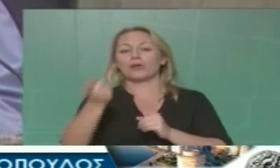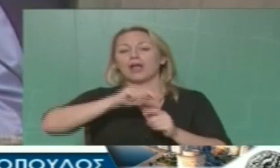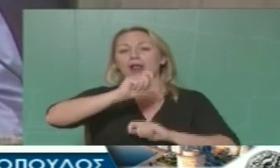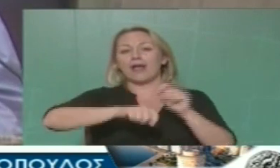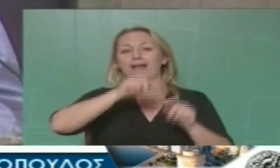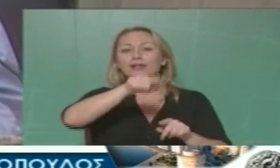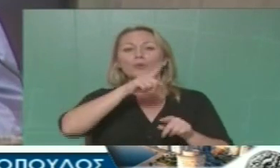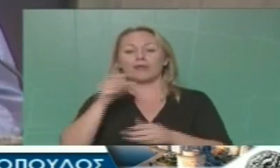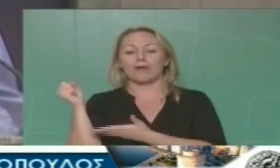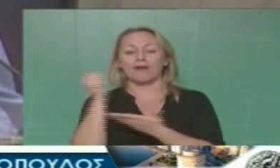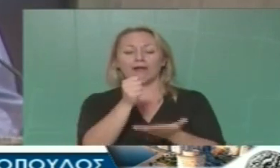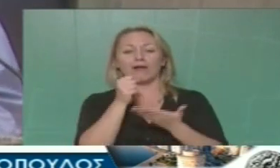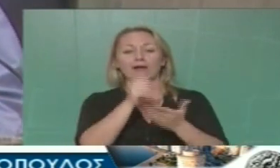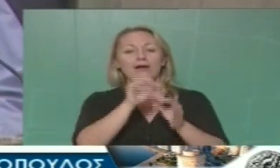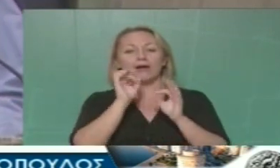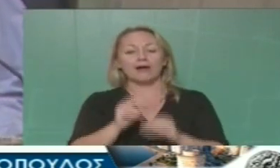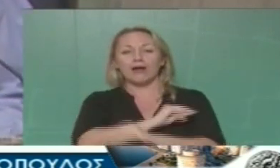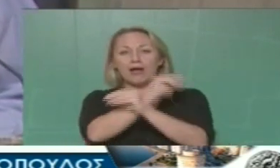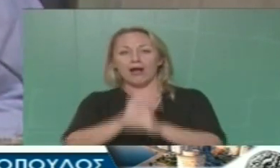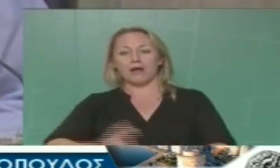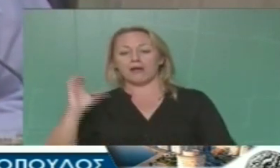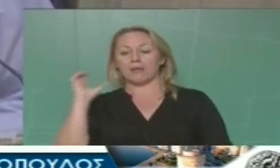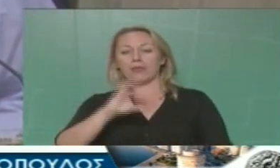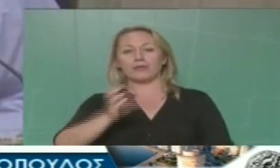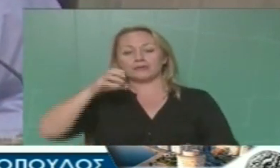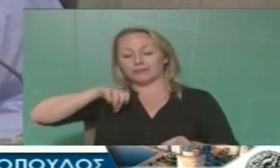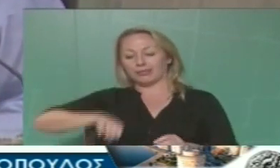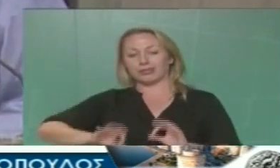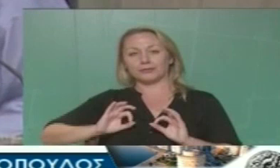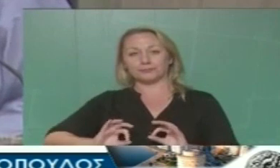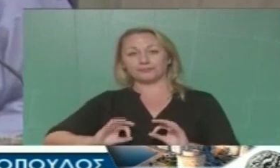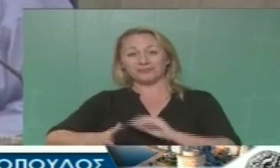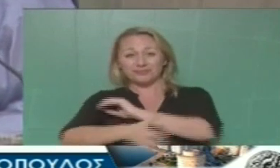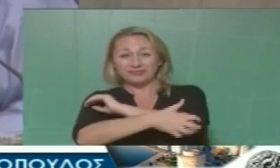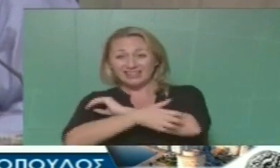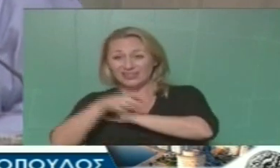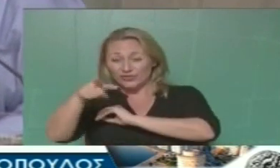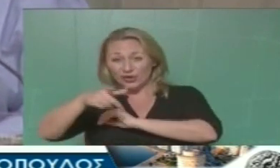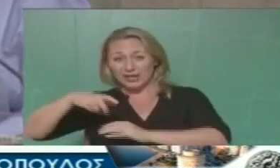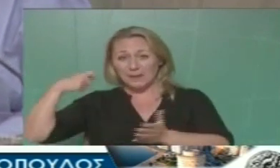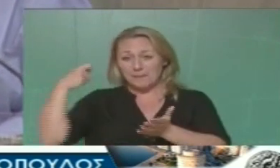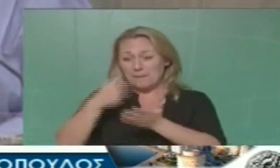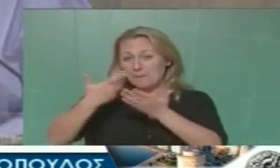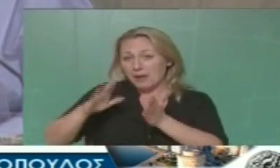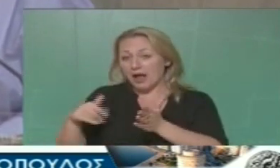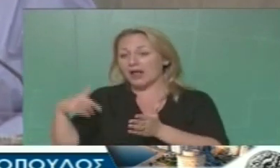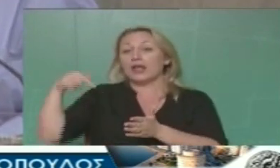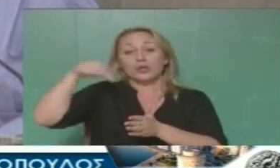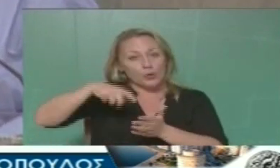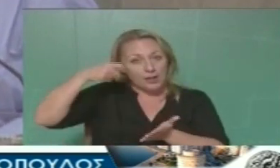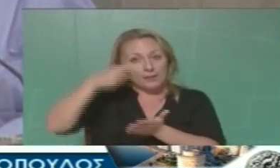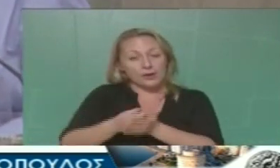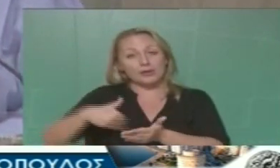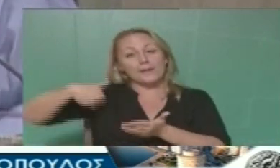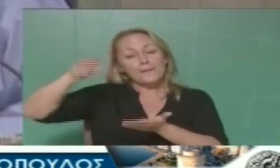έργα, που πηγαίνουν κατευθείαν στις τσέπες των επενδυτών. Των φτωχών που πλήρωσαν, πληρώνουν και θα πληρώσουν ακόμα ακριβότερα